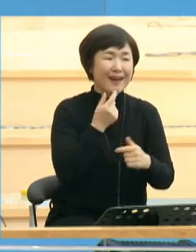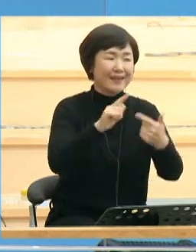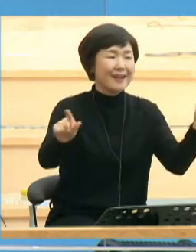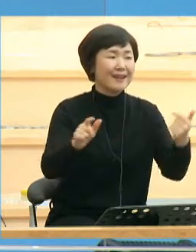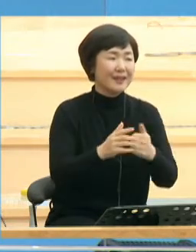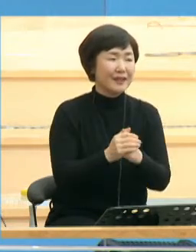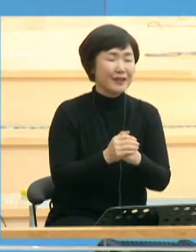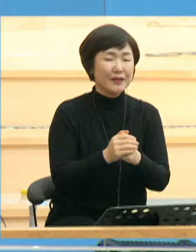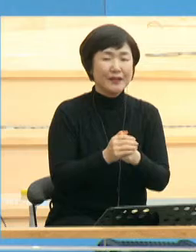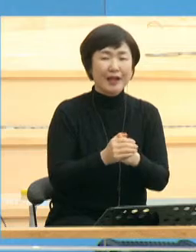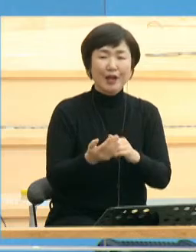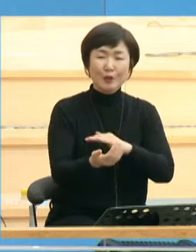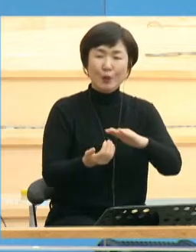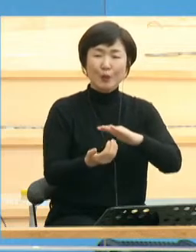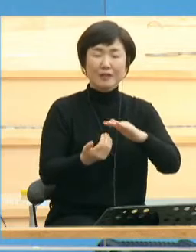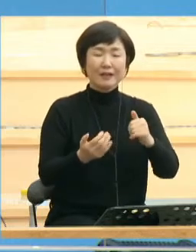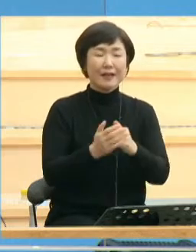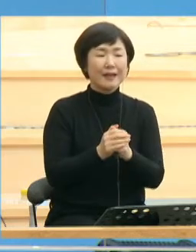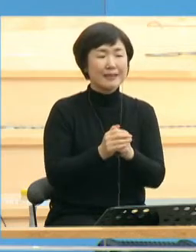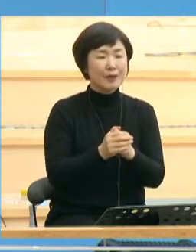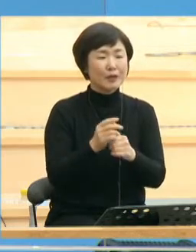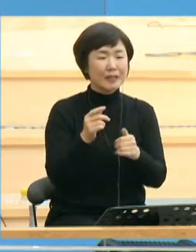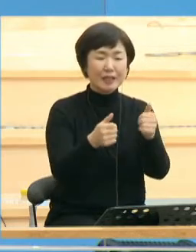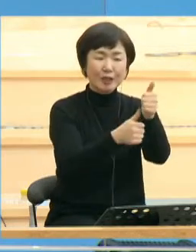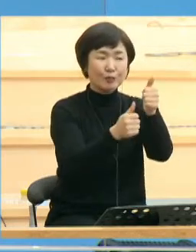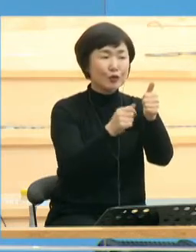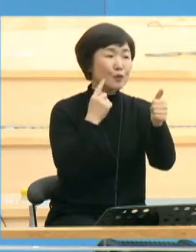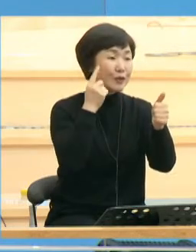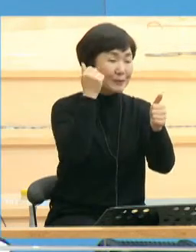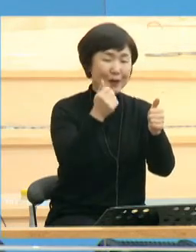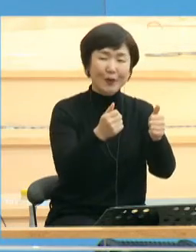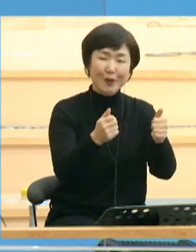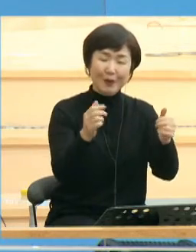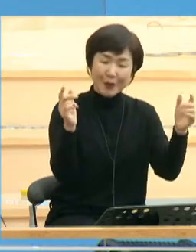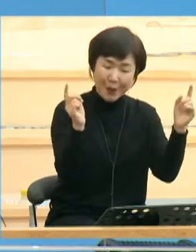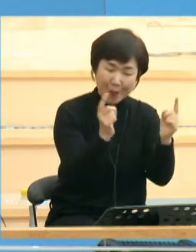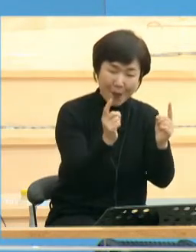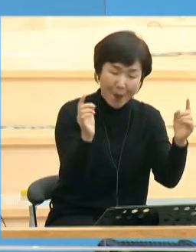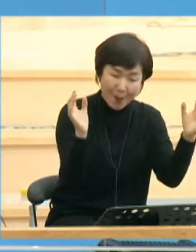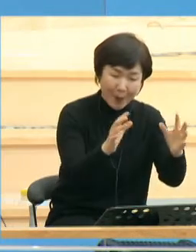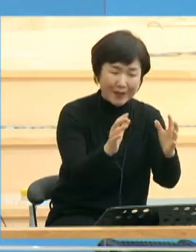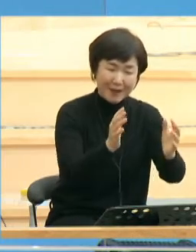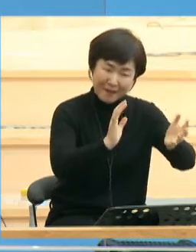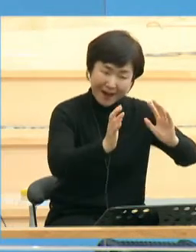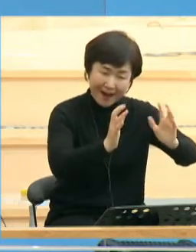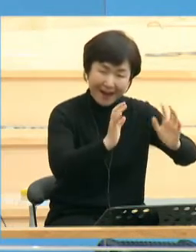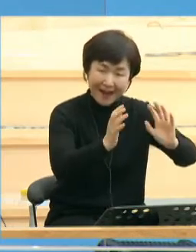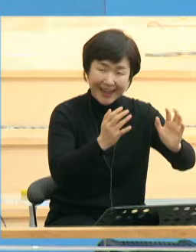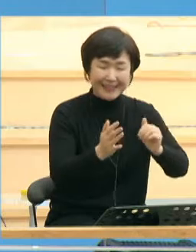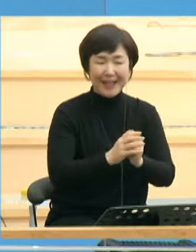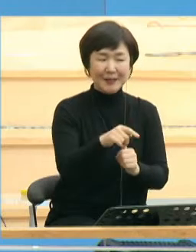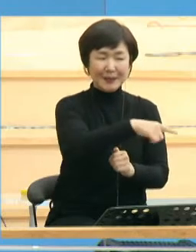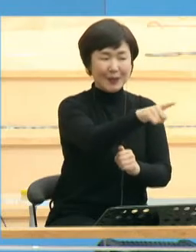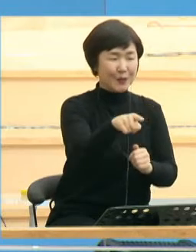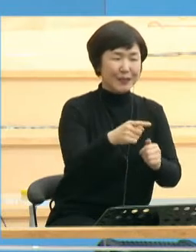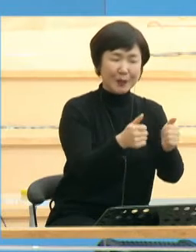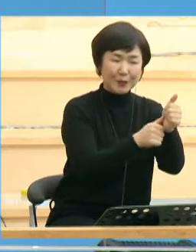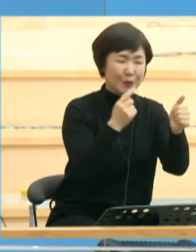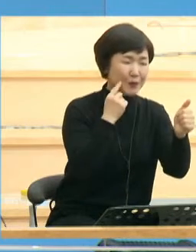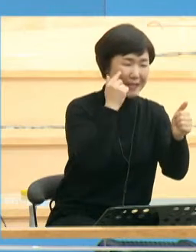전에 우리 금요일 오전에 우리 교역자들과 학교 밑에 할 때 우리 경영자들은 모를 거야 생각하면서 내가